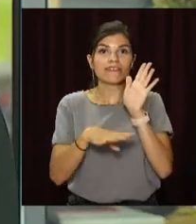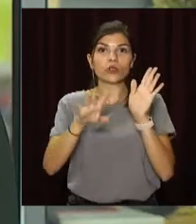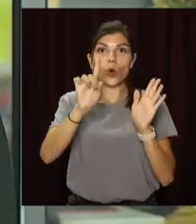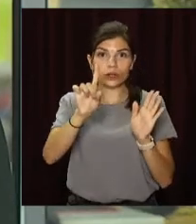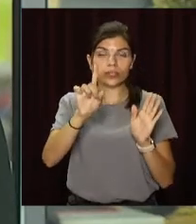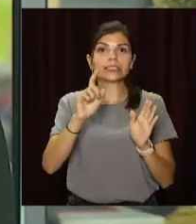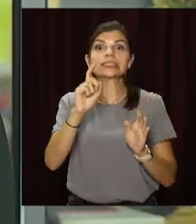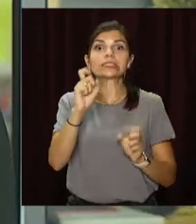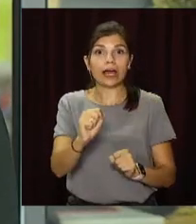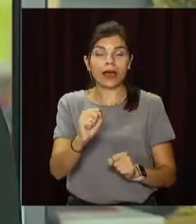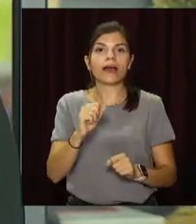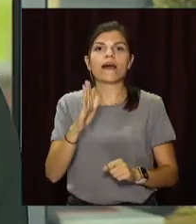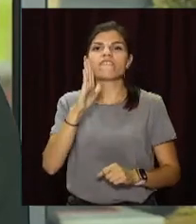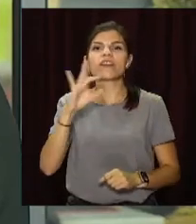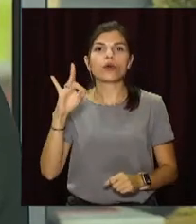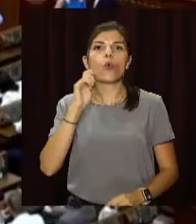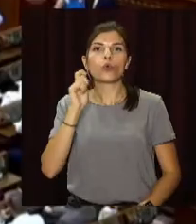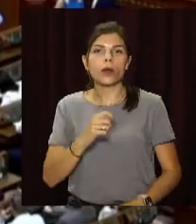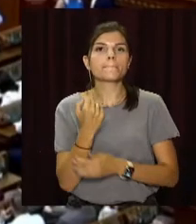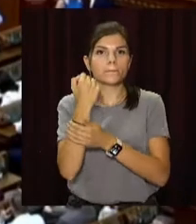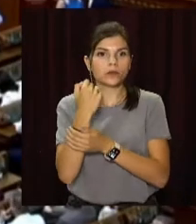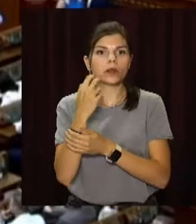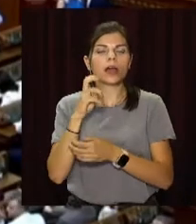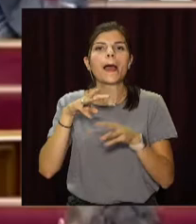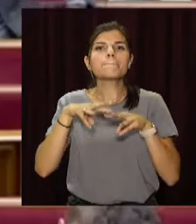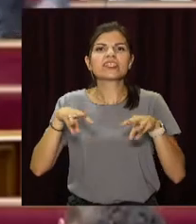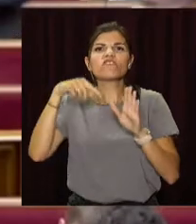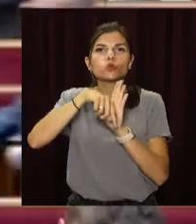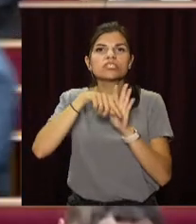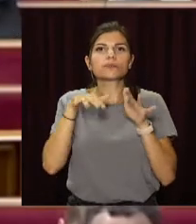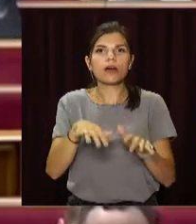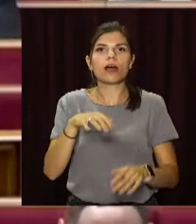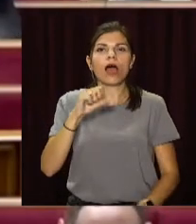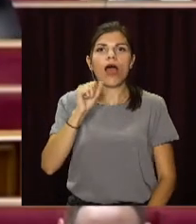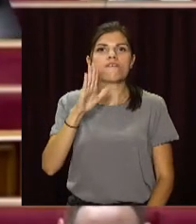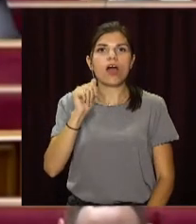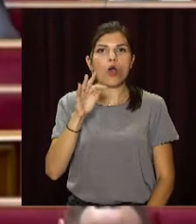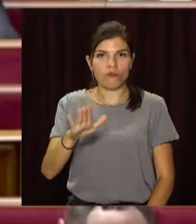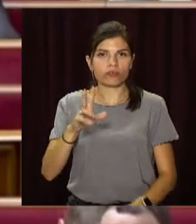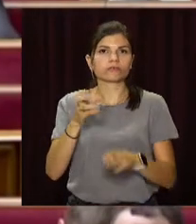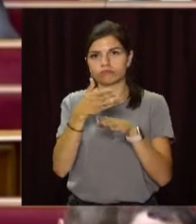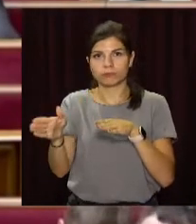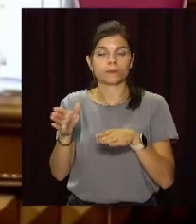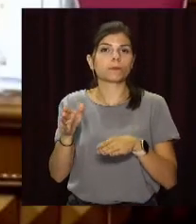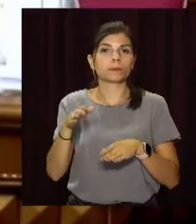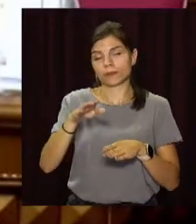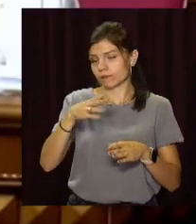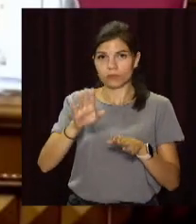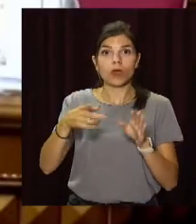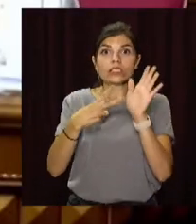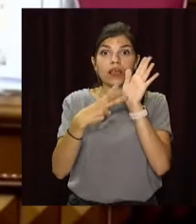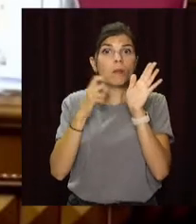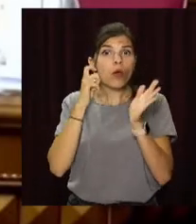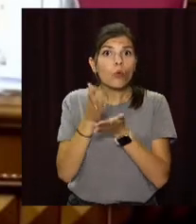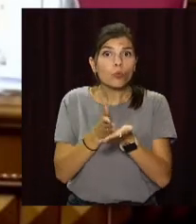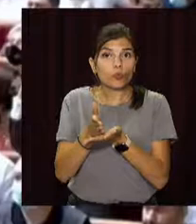291 за. Верховна Рада України підтримала відставку міністра внутрішніх справ Арсена Авакова. Він керував відомством понад 7 років,